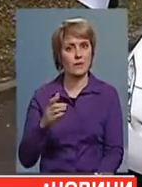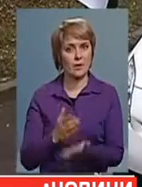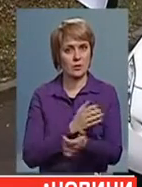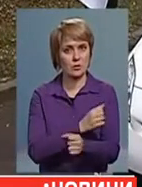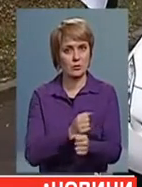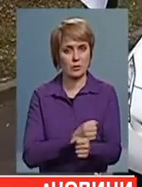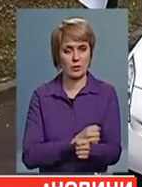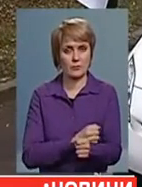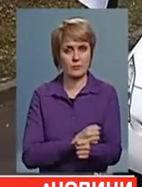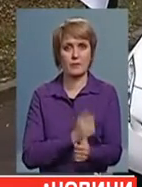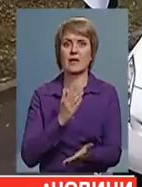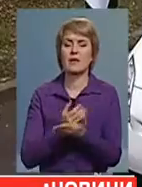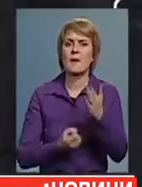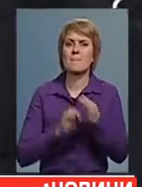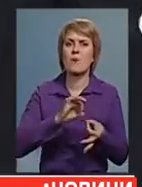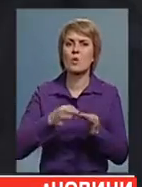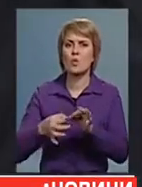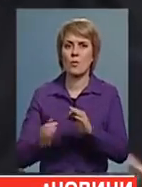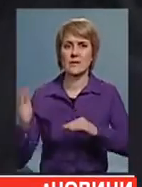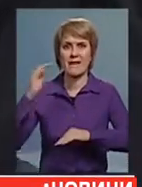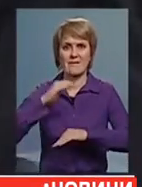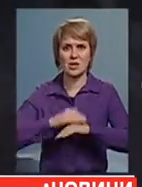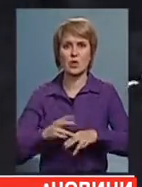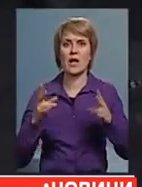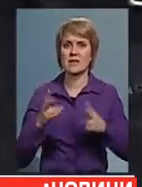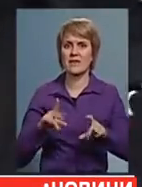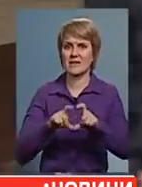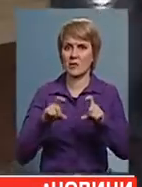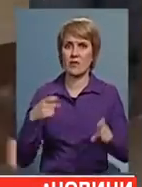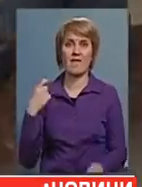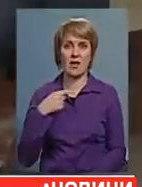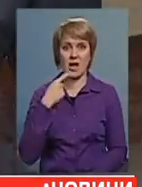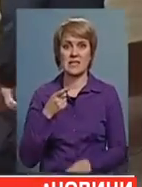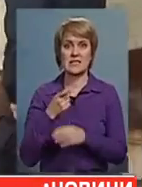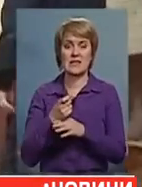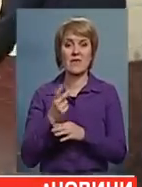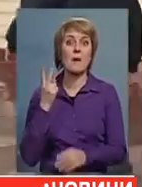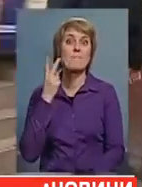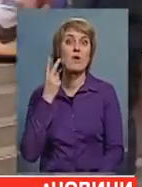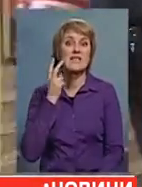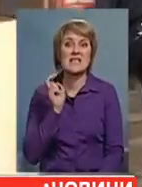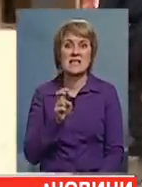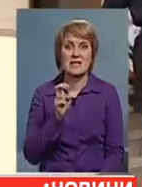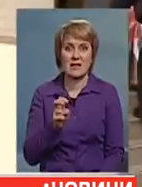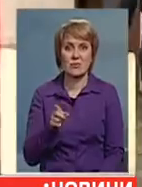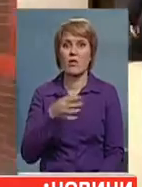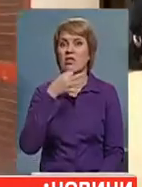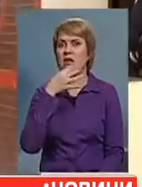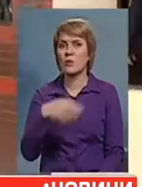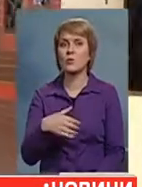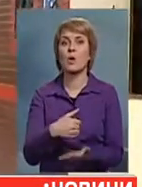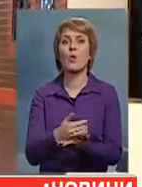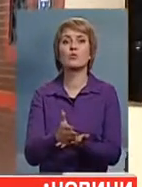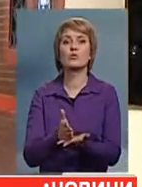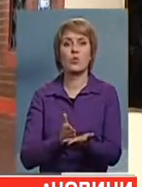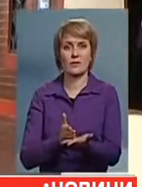збройний тим часом з'явилися подробиці вечірню інциденту крамниці власник каже стріляв постійний клієнт йому нібито не сподобалося